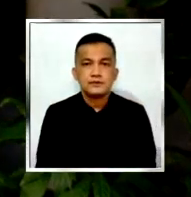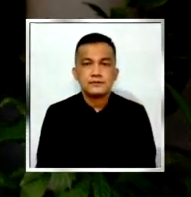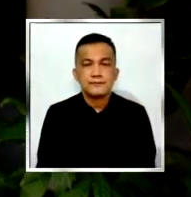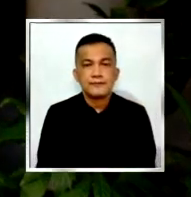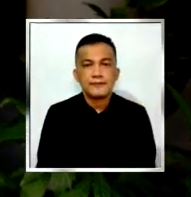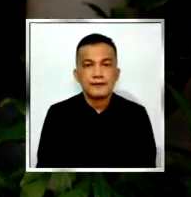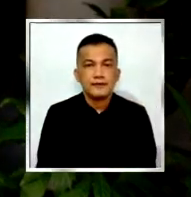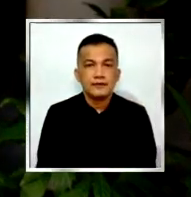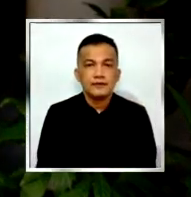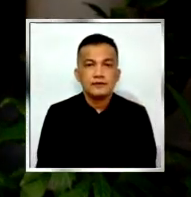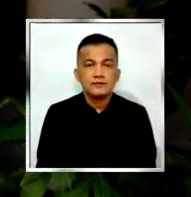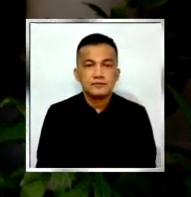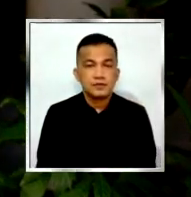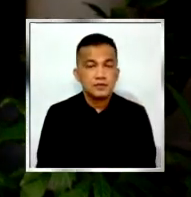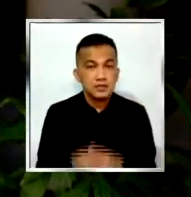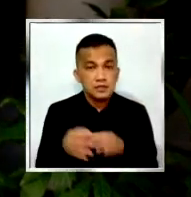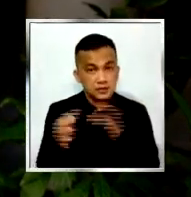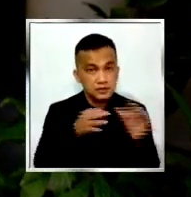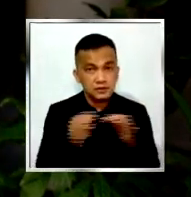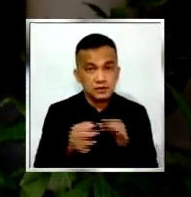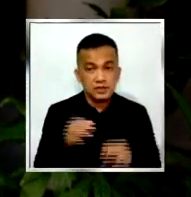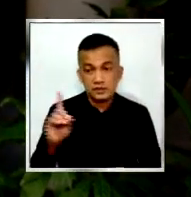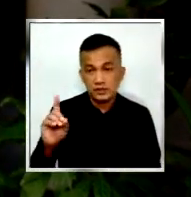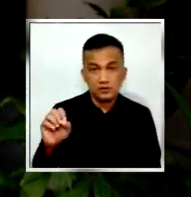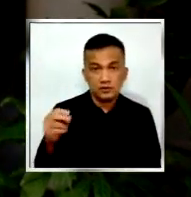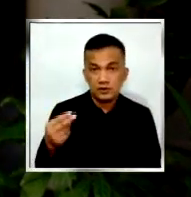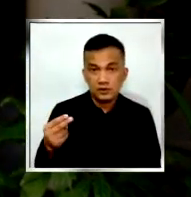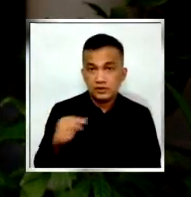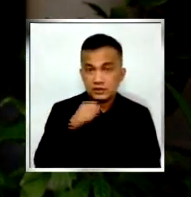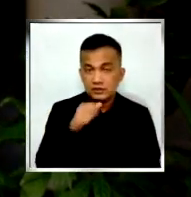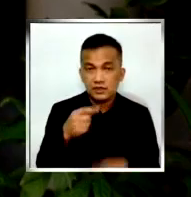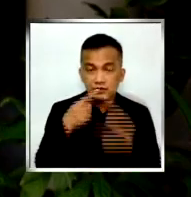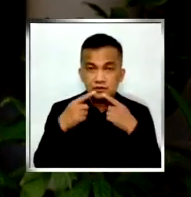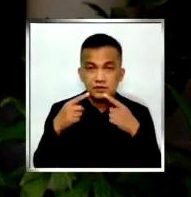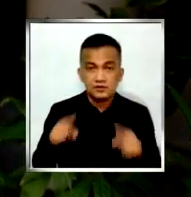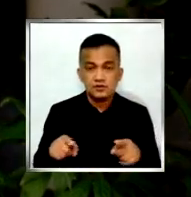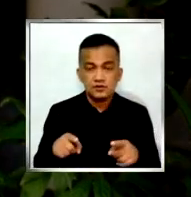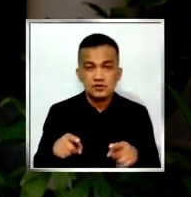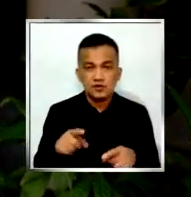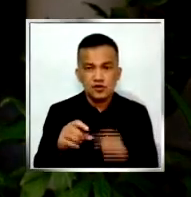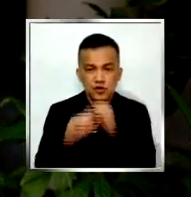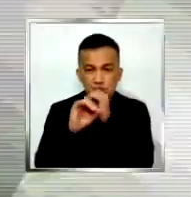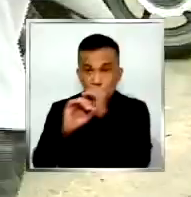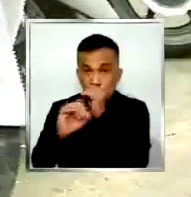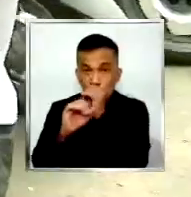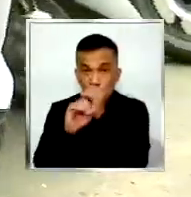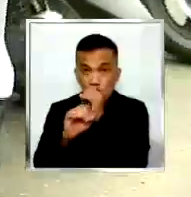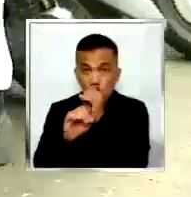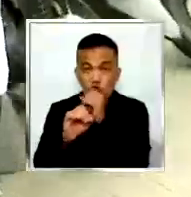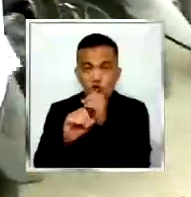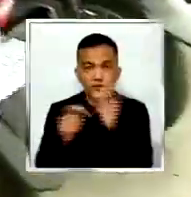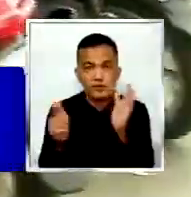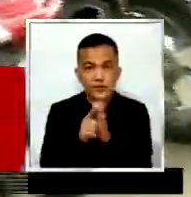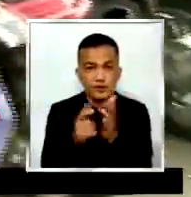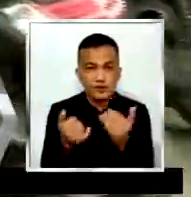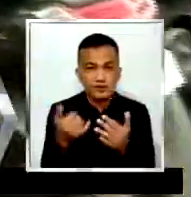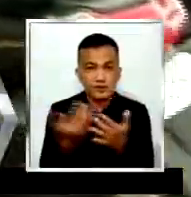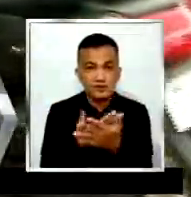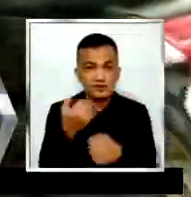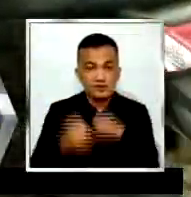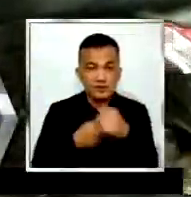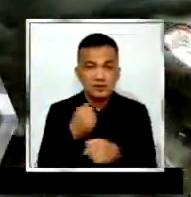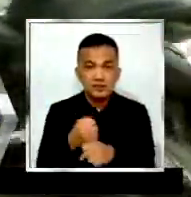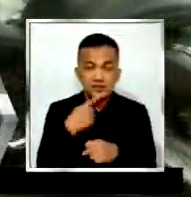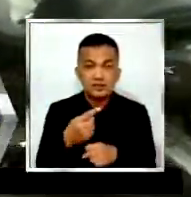Nilinaw ng Department of Health na hindi sila nagdedeklara ng torotot ban ngayong magbabagong taon. Sabi ni Health Undersecretary Maria